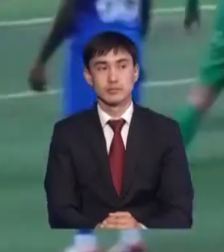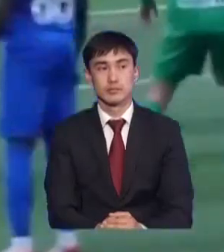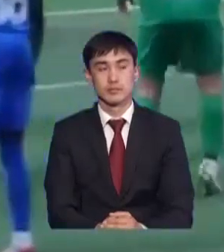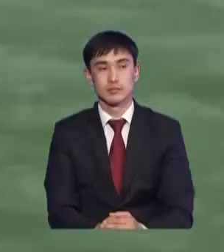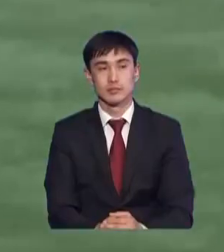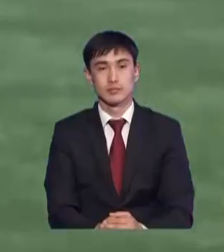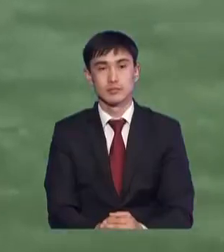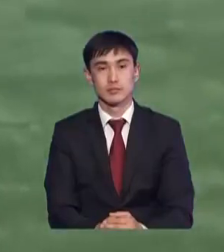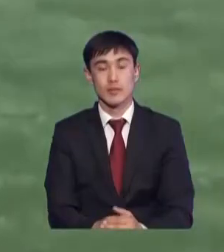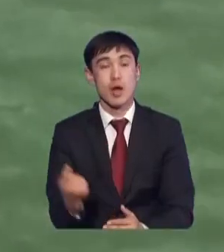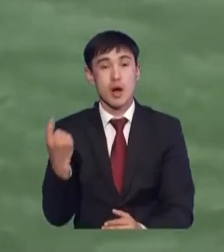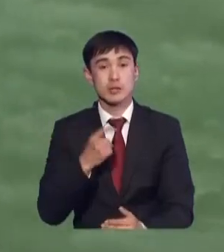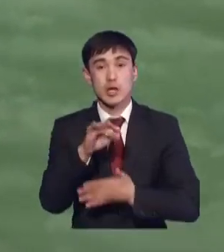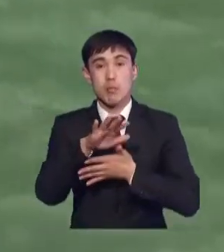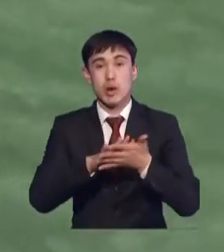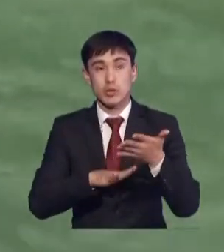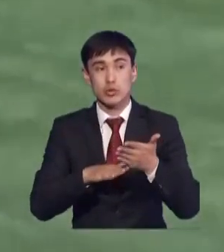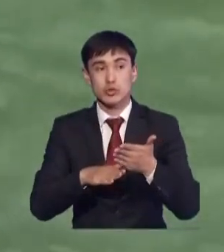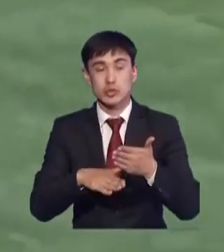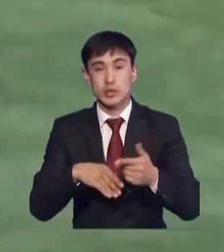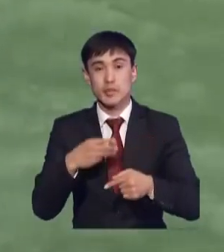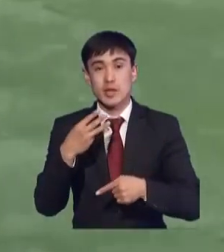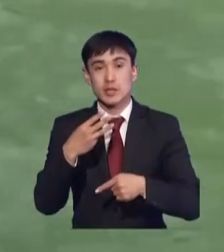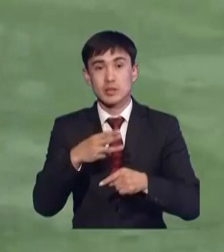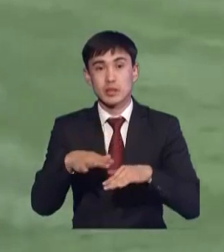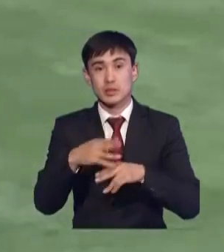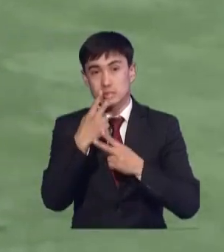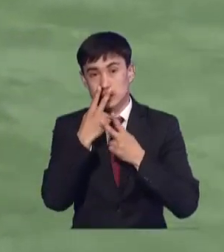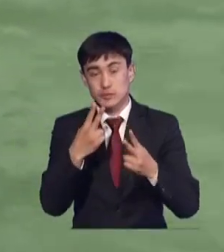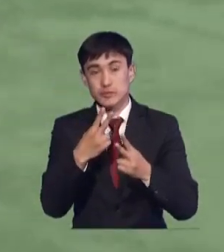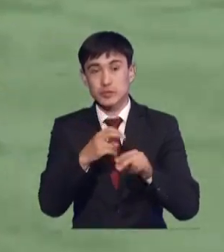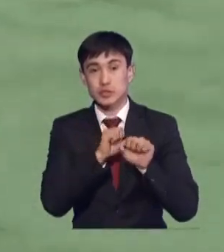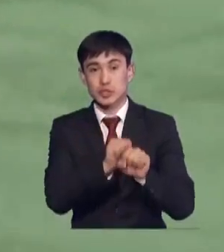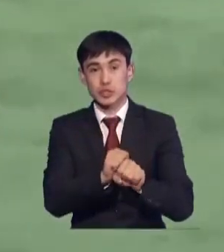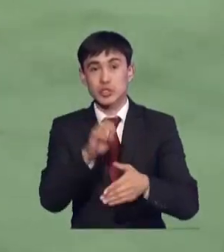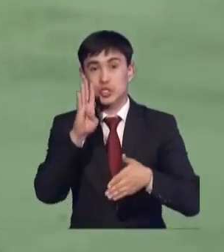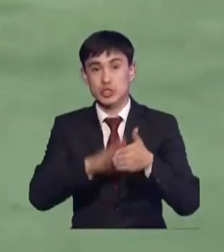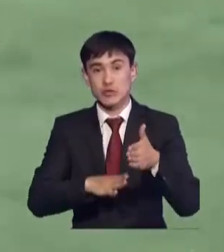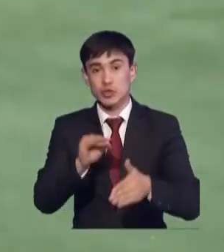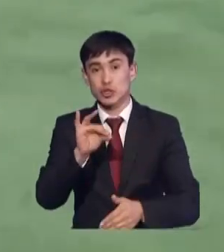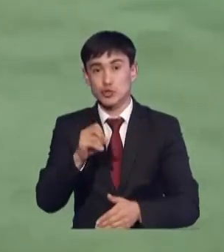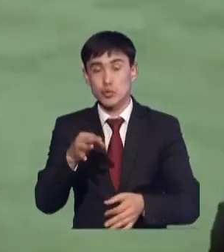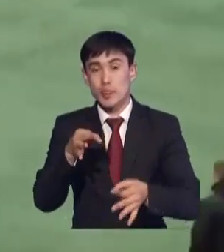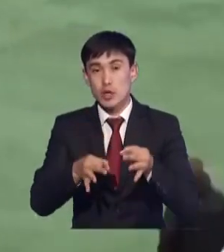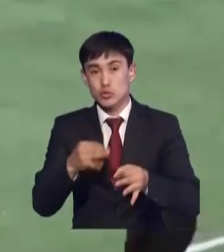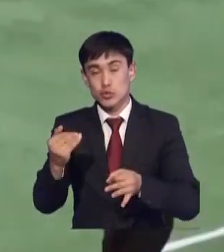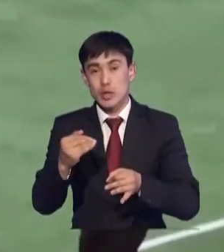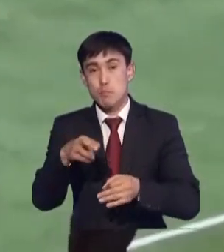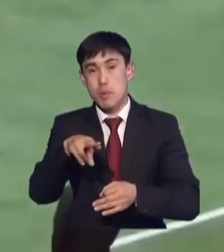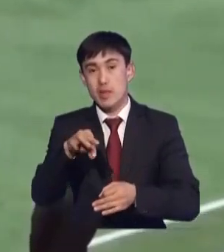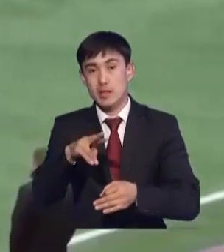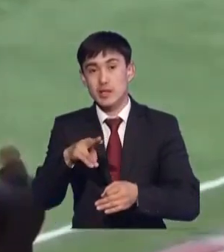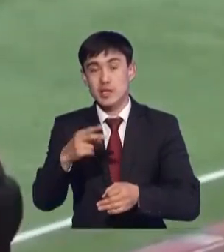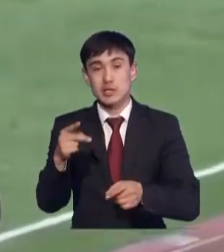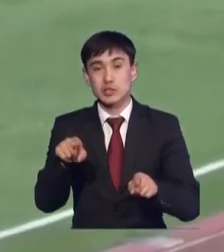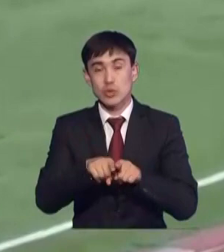сезоне хозяева продолжили натиск под рёв трибун заставили сфа защитника штрафной тсу судья назначил пенальти к мячу подошёл